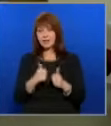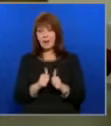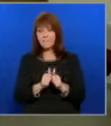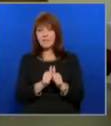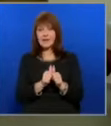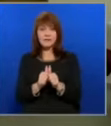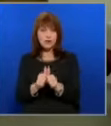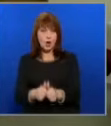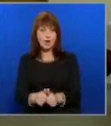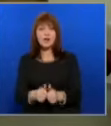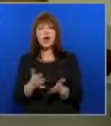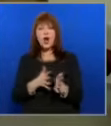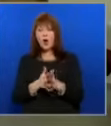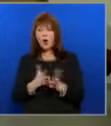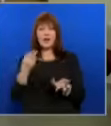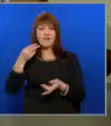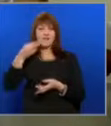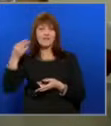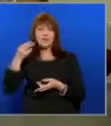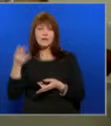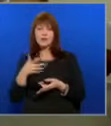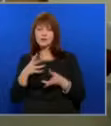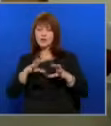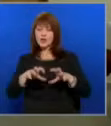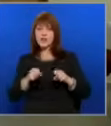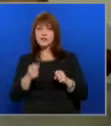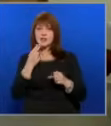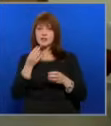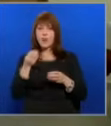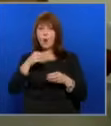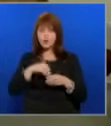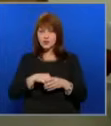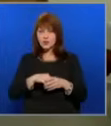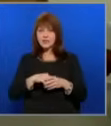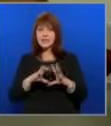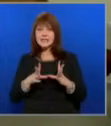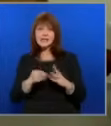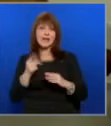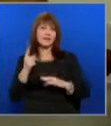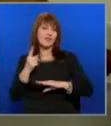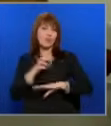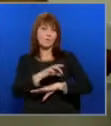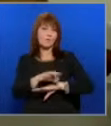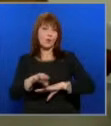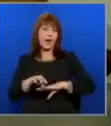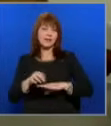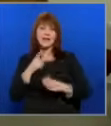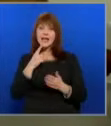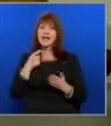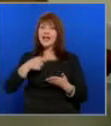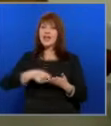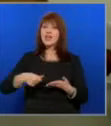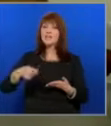партньори, хора и компании, които биха се ангажирали с участие в един съвместен проект. който те да инвестират